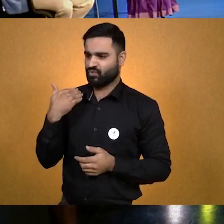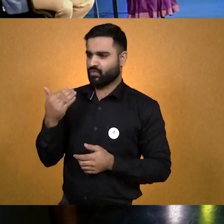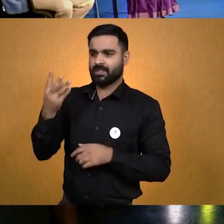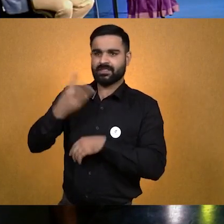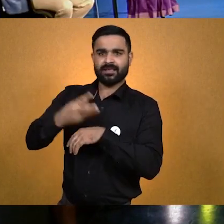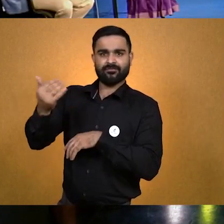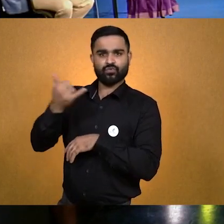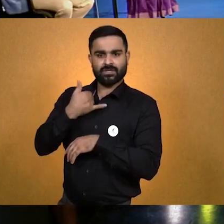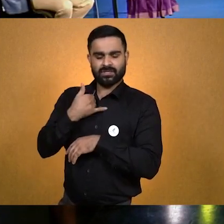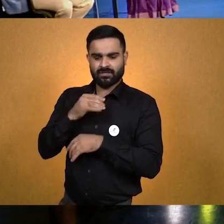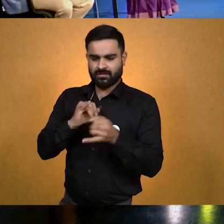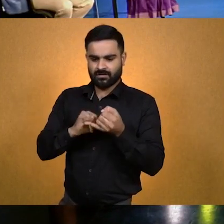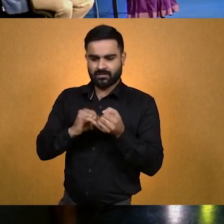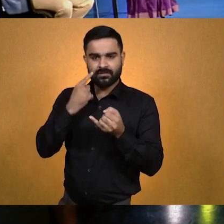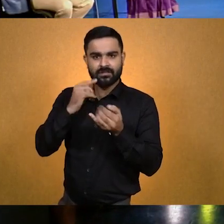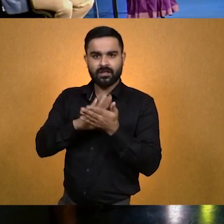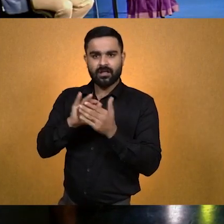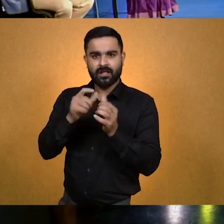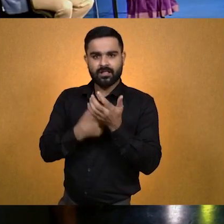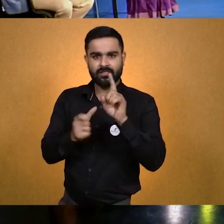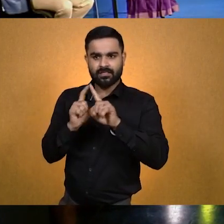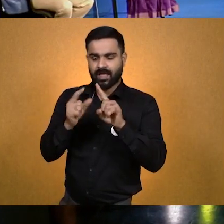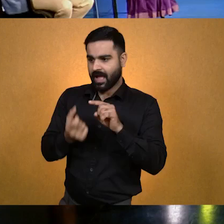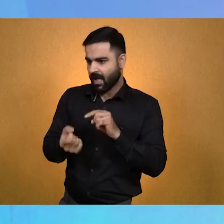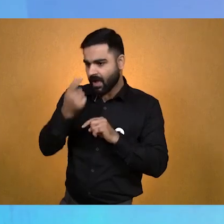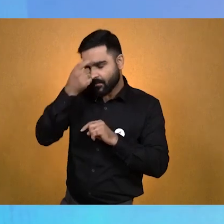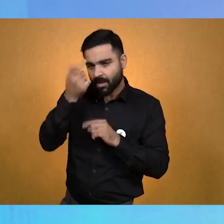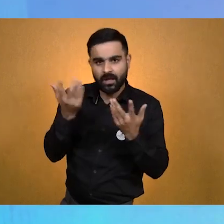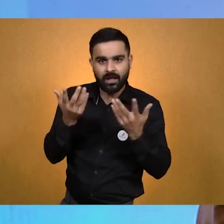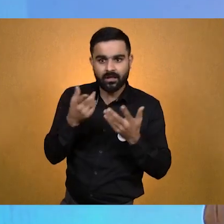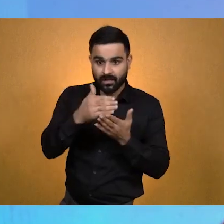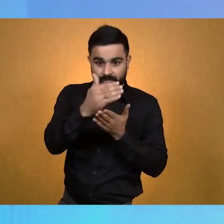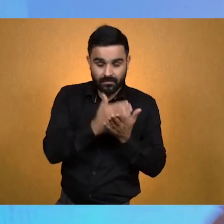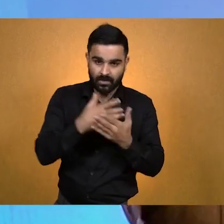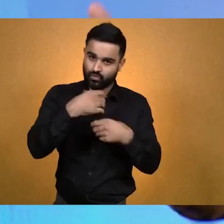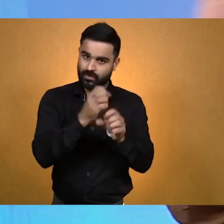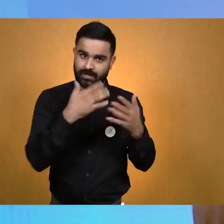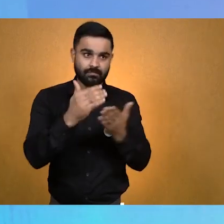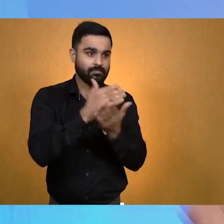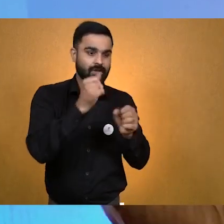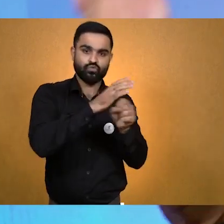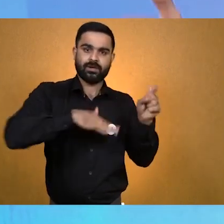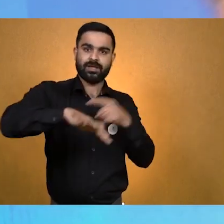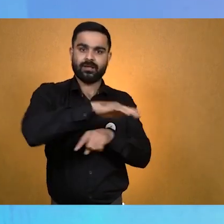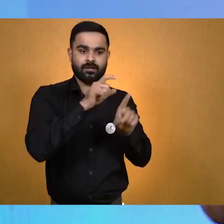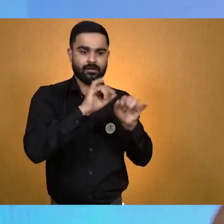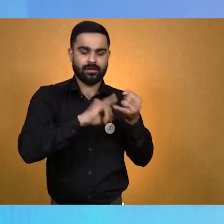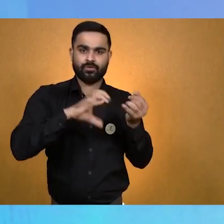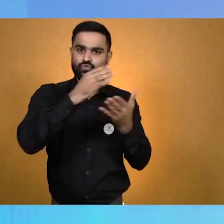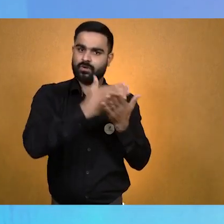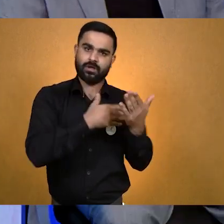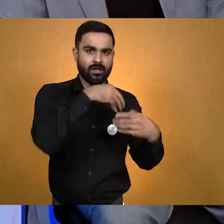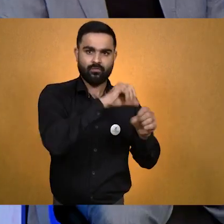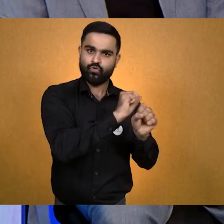3 days back. Yeah. He said, Siddharth, now you come. And now you'll understand the problems. He said, प्रोग्राम आपने बना दिया, स्टेडियम मैंने आपको दे दिया, DSO को मैंने काम पे लगा